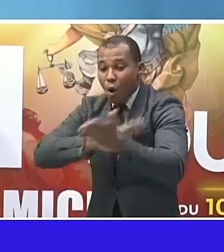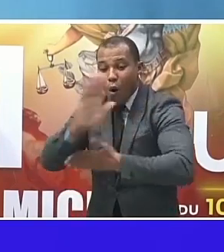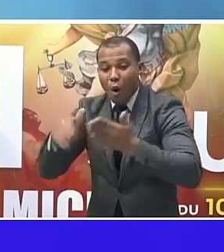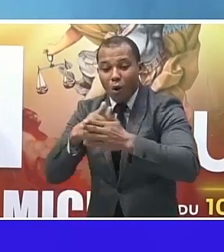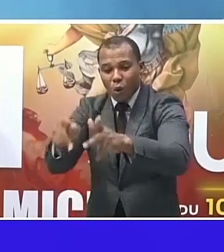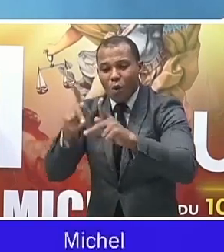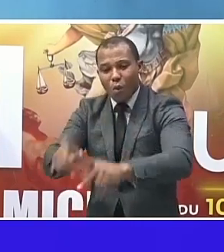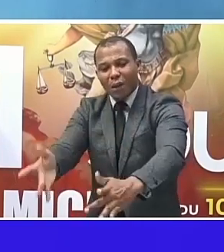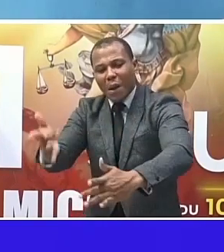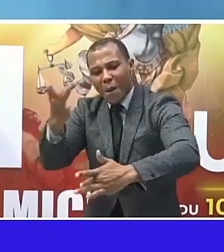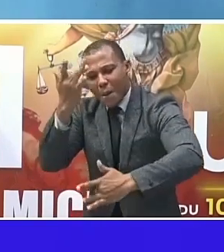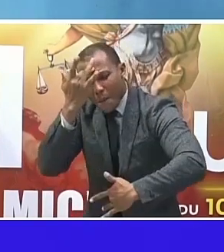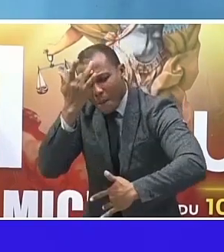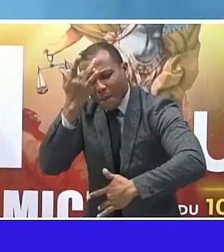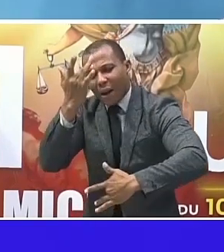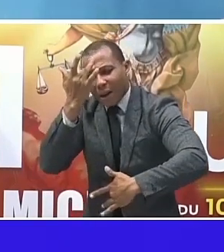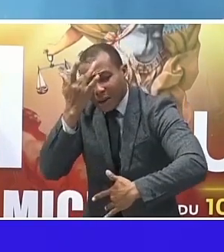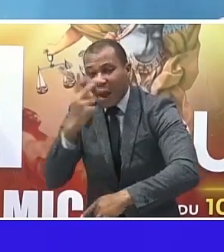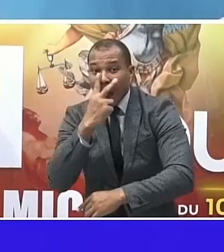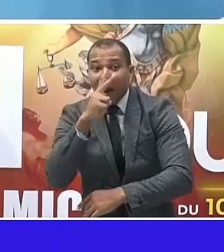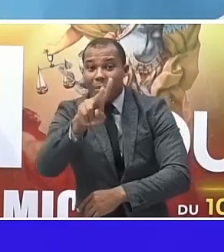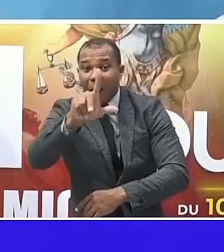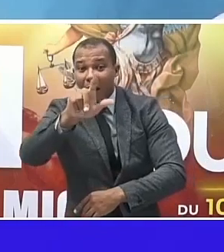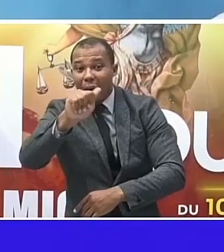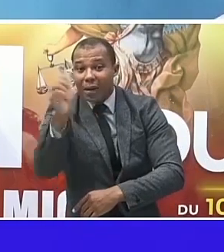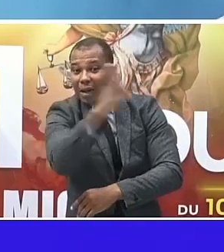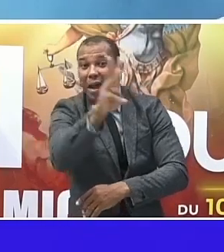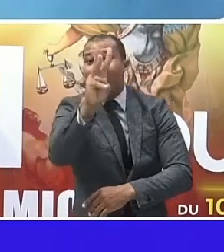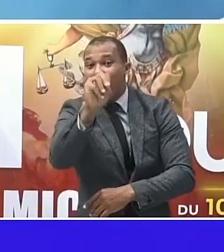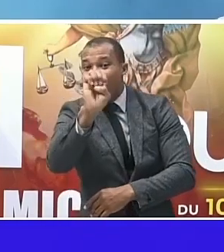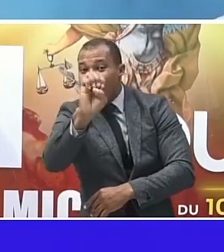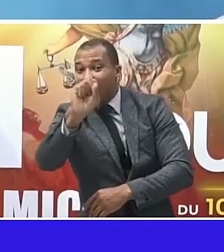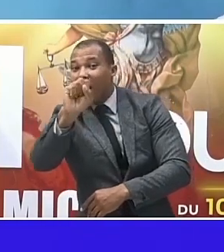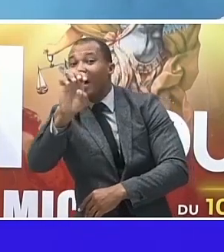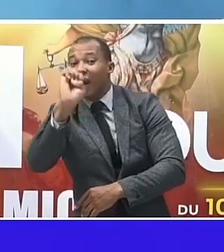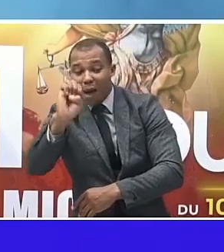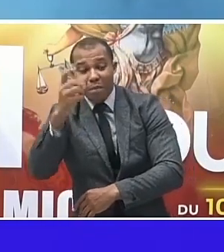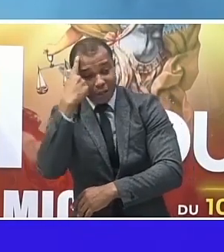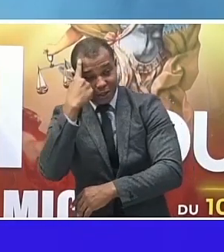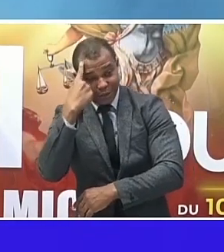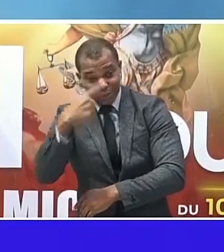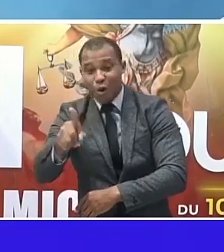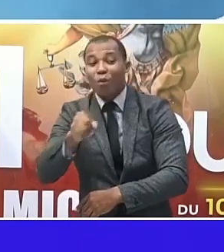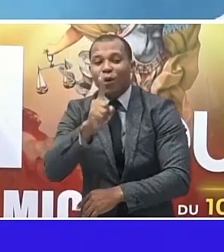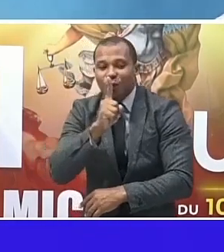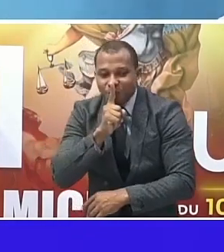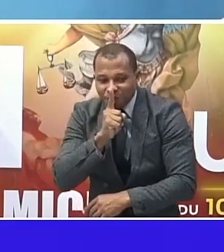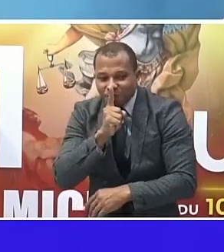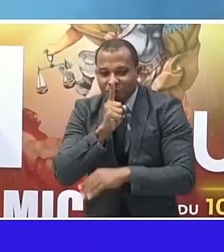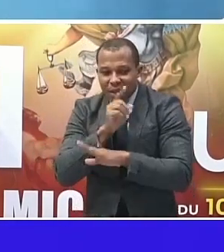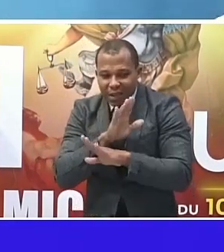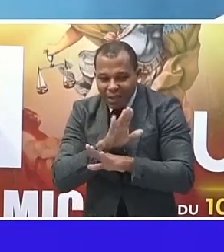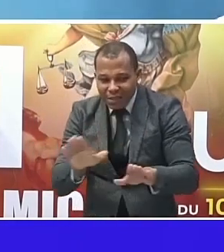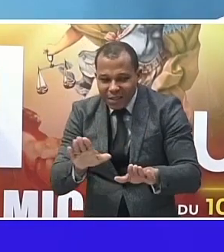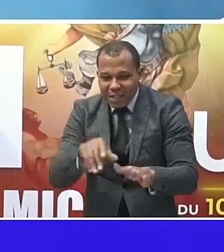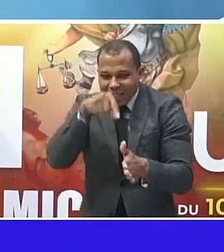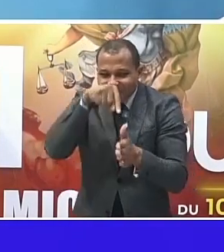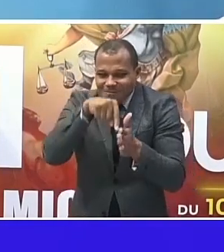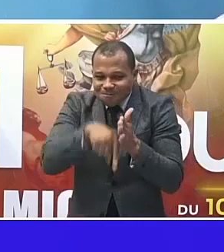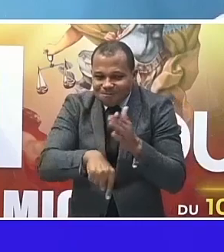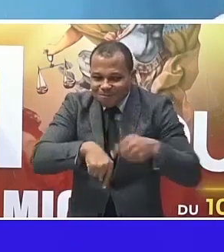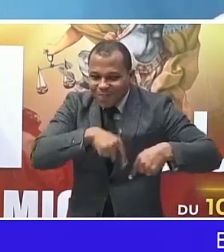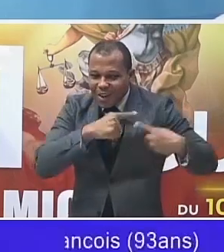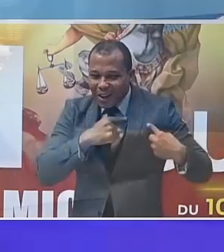quel que soit côté à travers le monde grâce à Radio Télévision Marie pour prendre petit temps silence ça et dans fond que yo pour